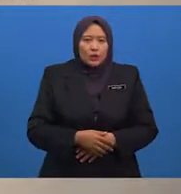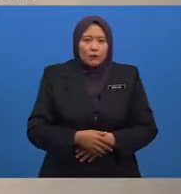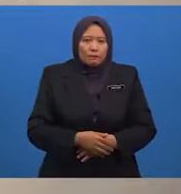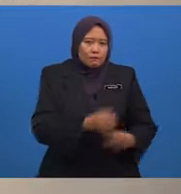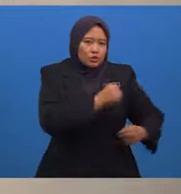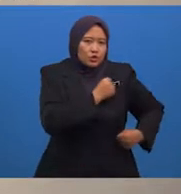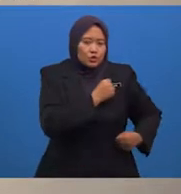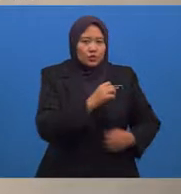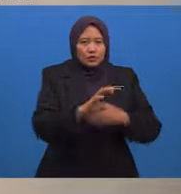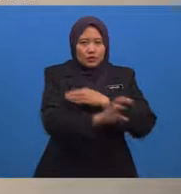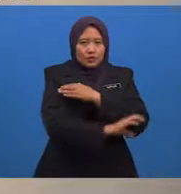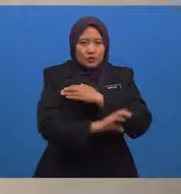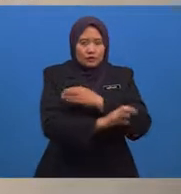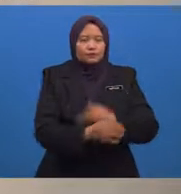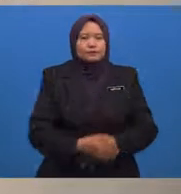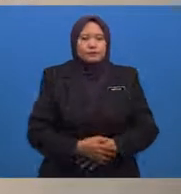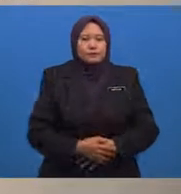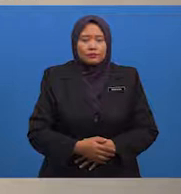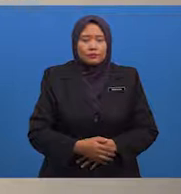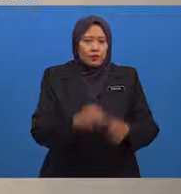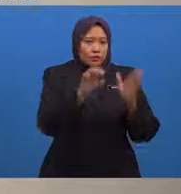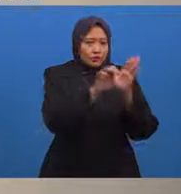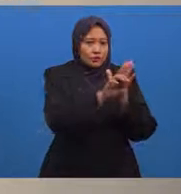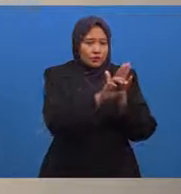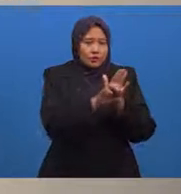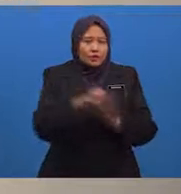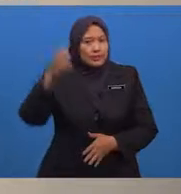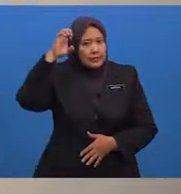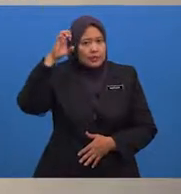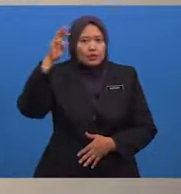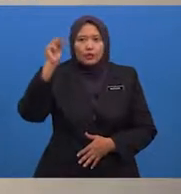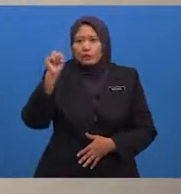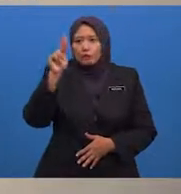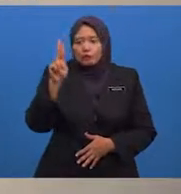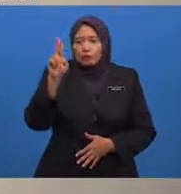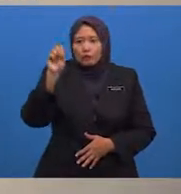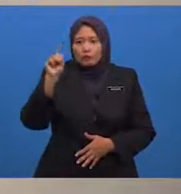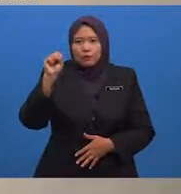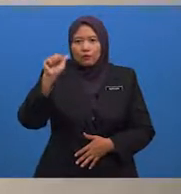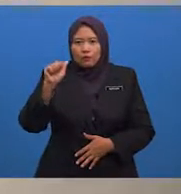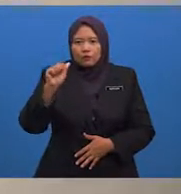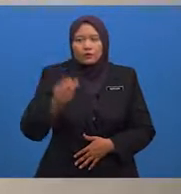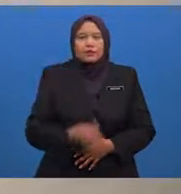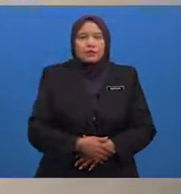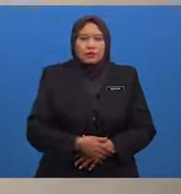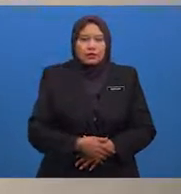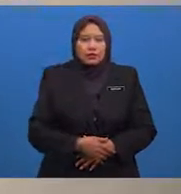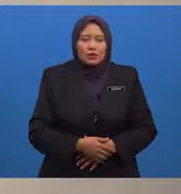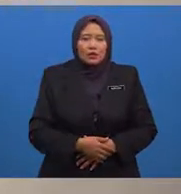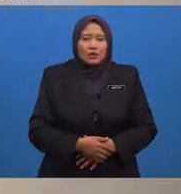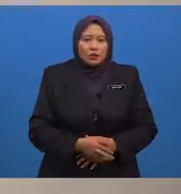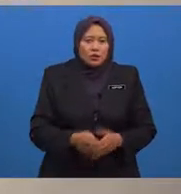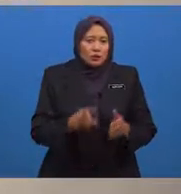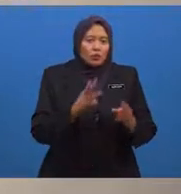Sebagai contoh, Encik Musa yang merupakan wakil daripada Kementerian Pertahanan